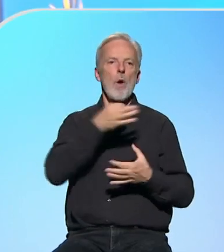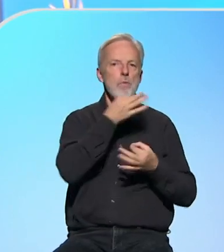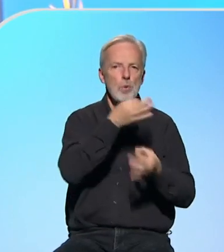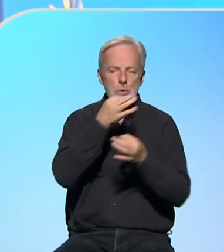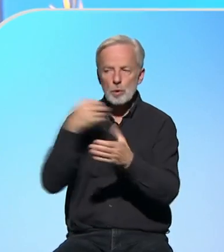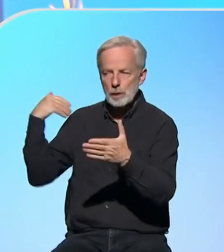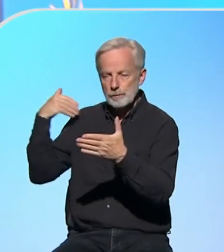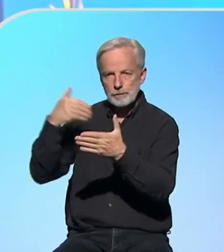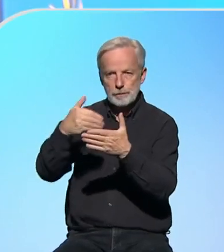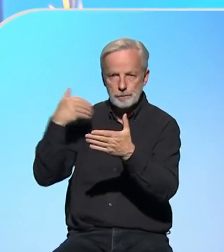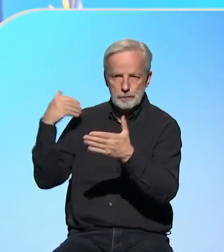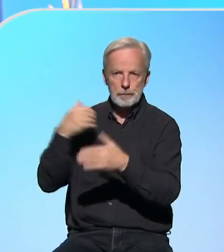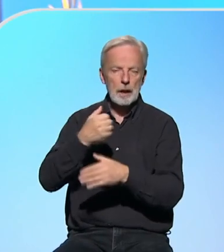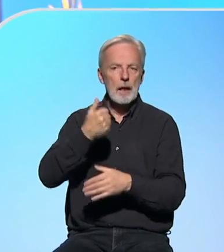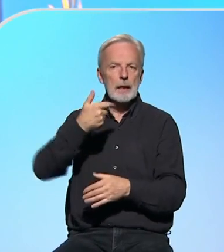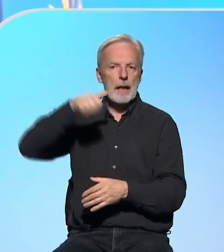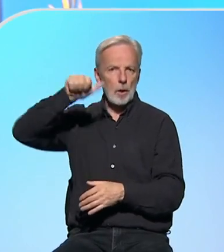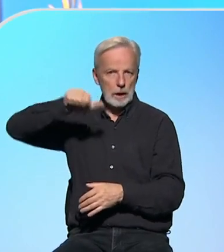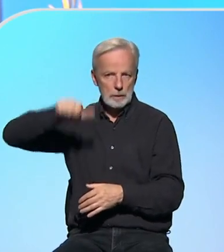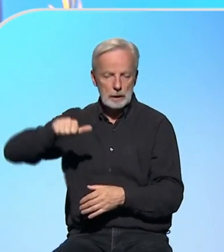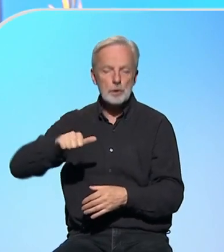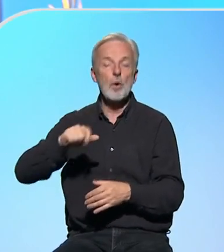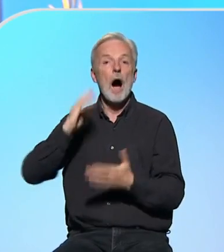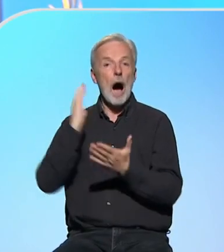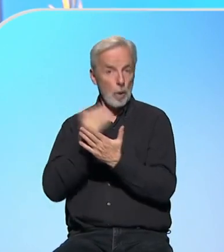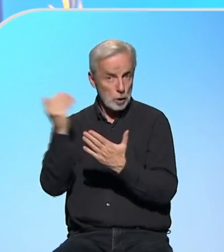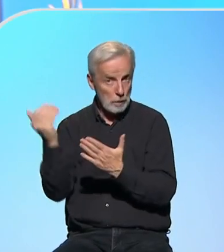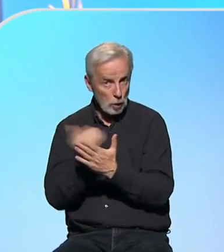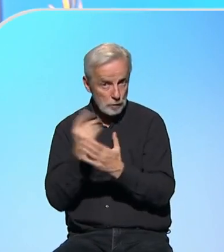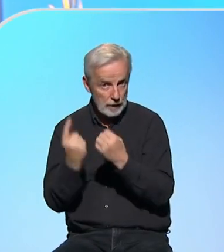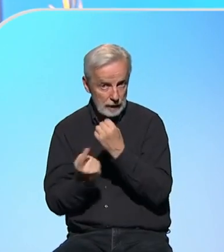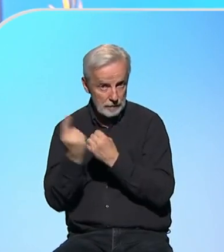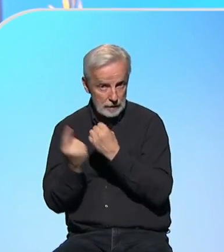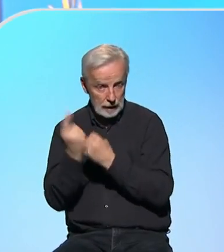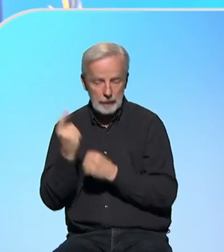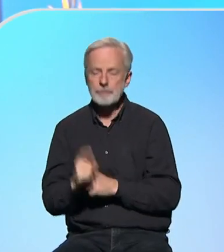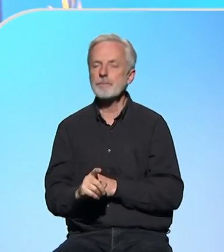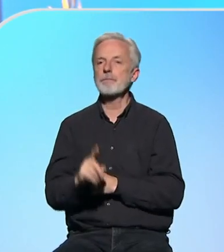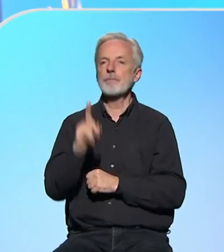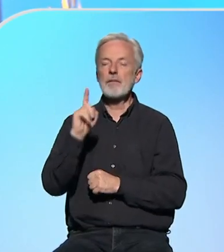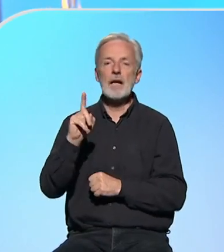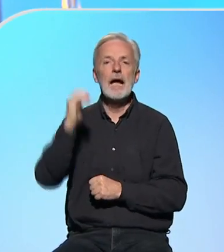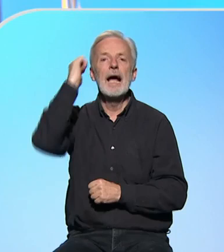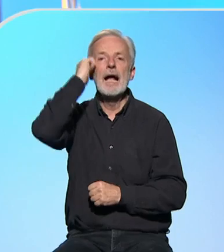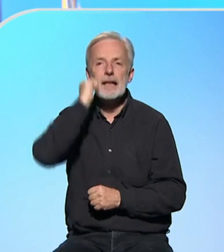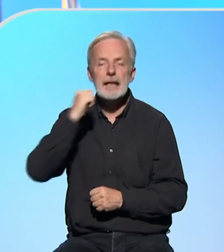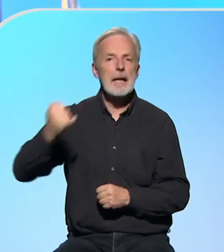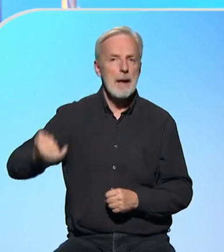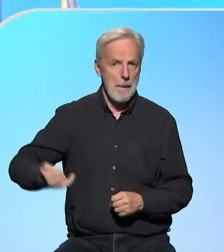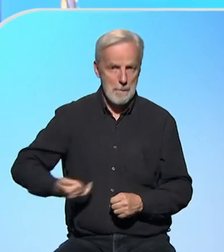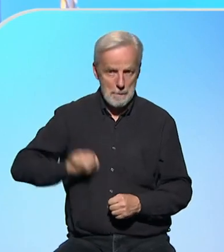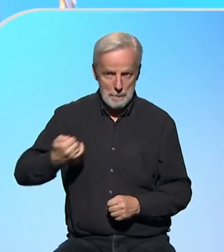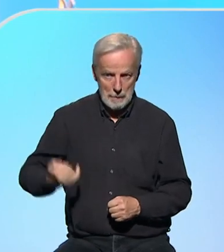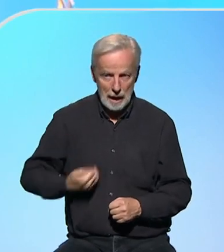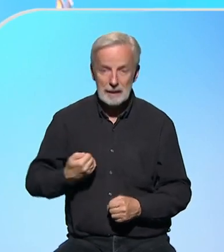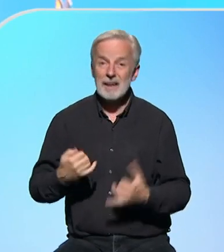měsících. Měsíc zpátky jsme k tomu vlastně měli ta výsledná čísla. V podstatě se ukazuje, že především mladší lidi dneska